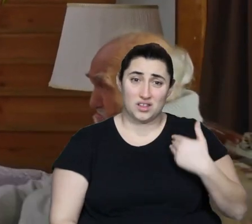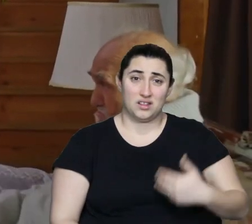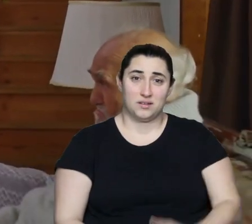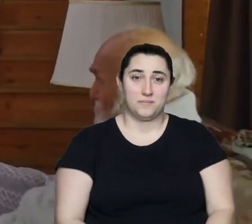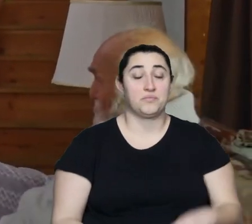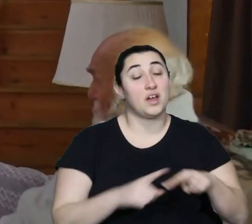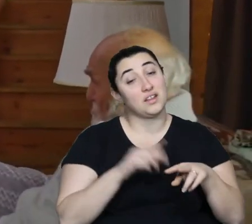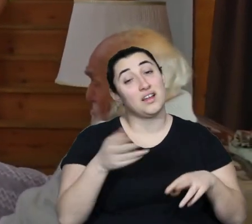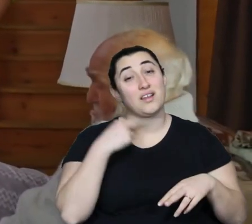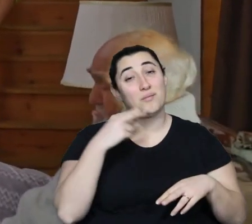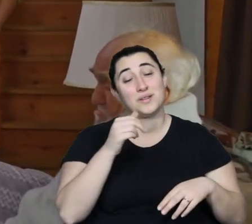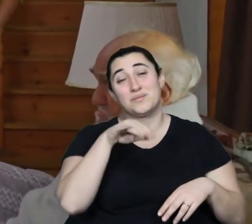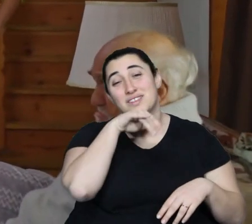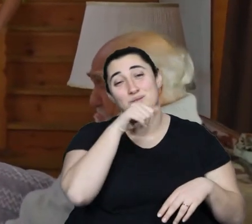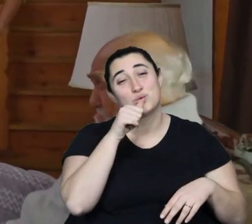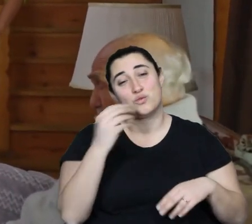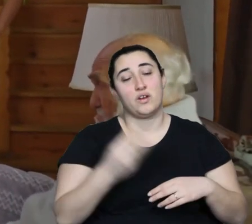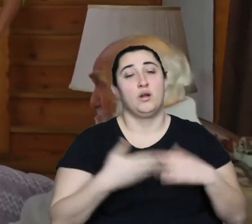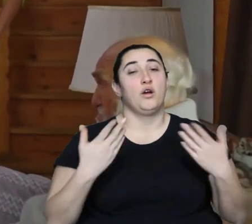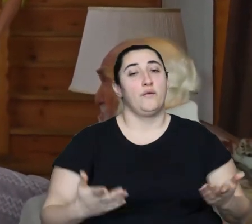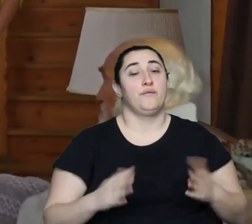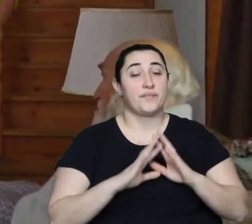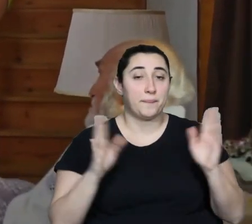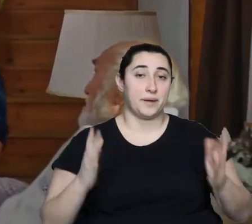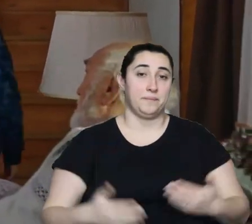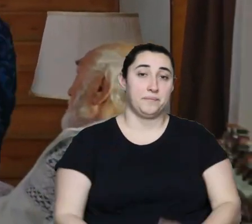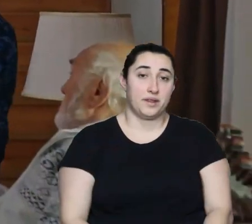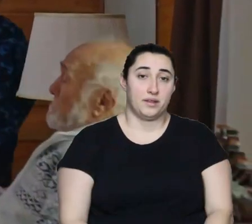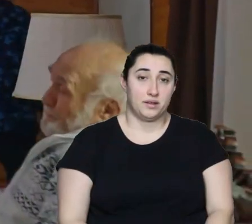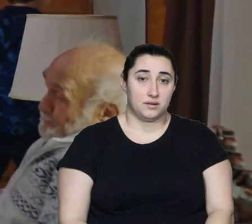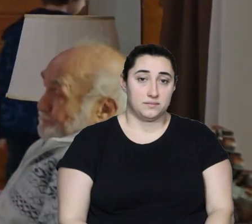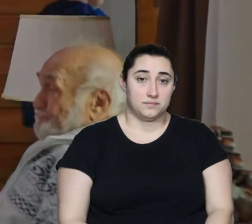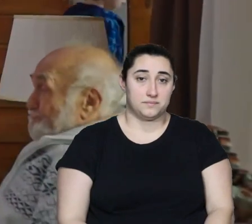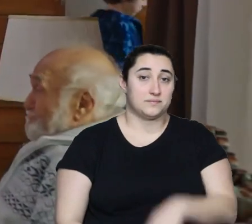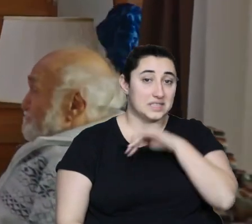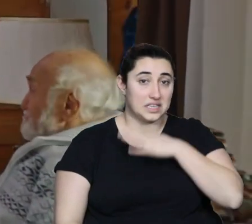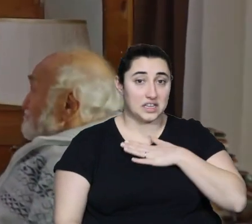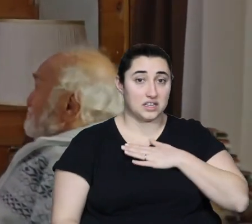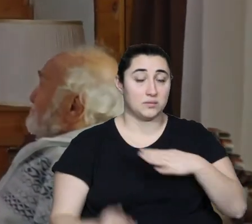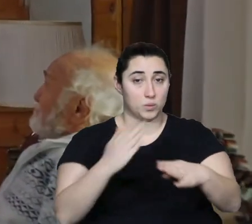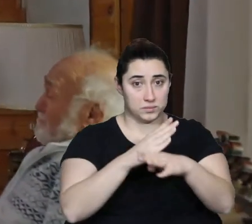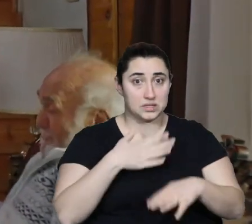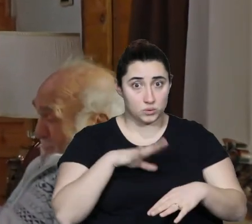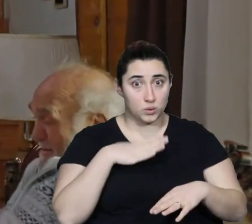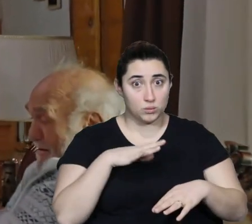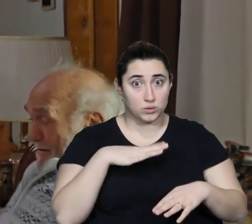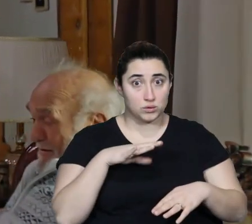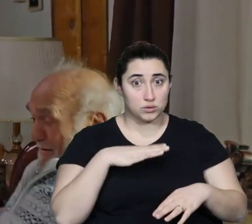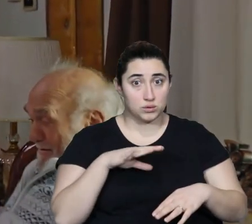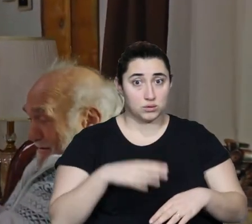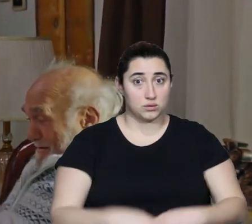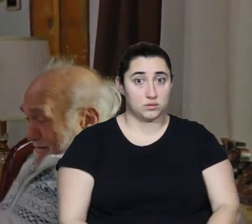hadi. Arda hadi ablacığım, kalk dedeme su getir. Of tamam ya. Dedeciğim ayaklarını uzatmak ister misin şöyle?